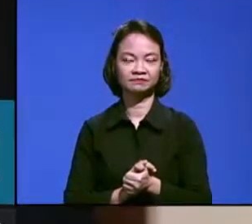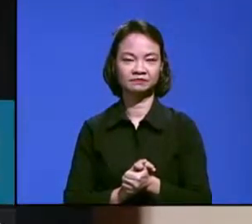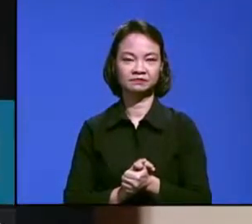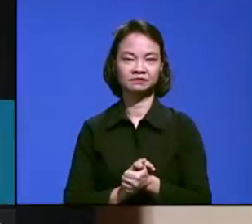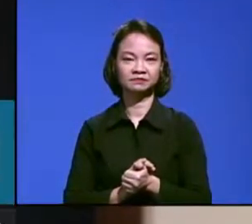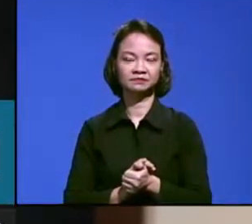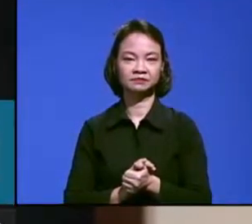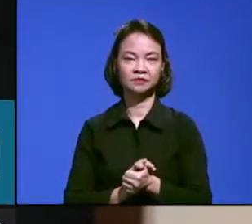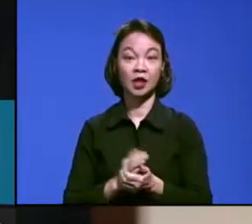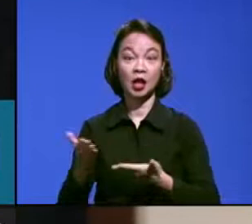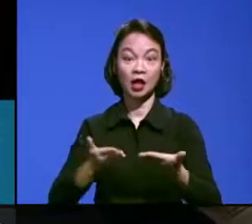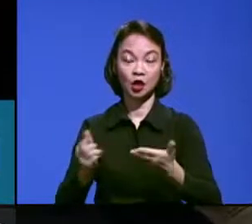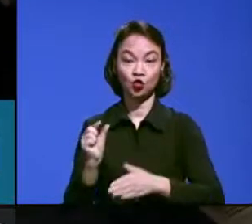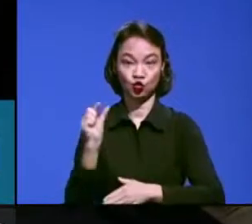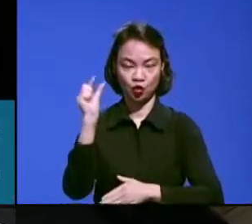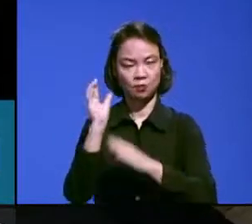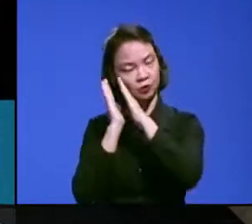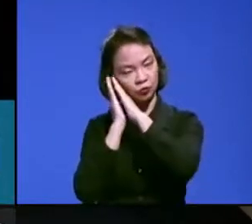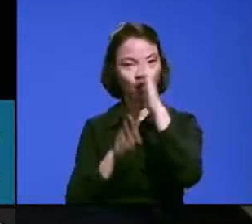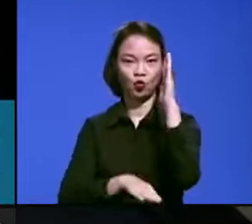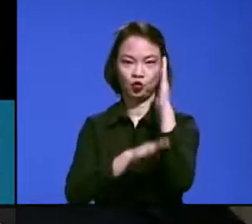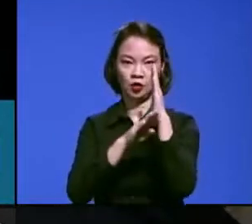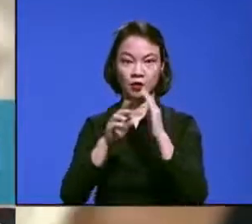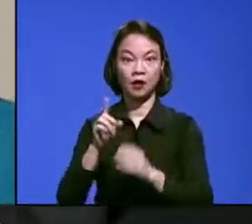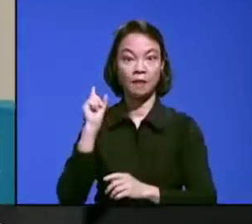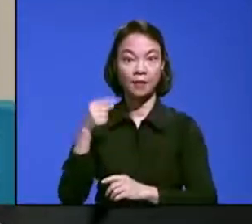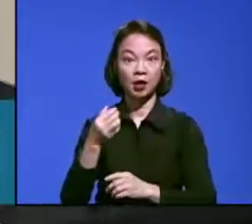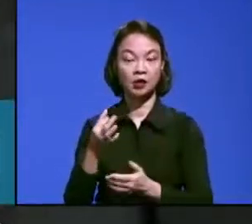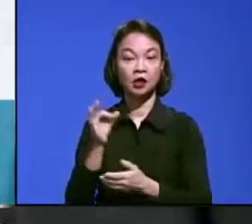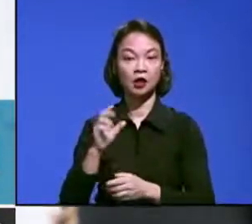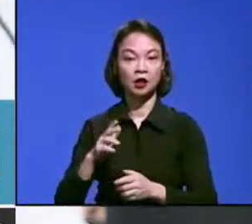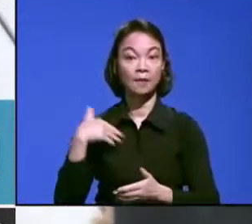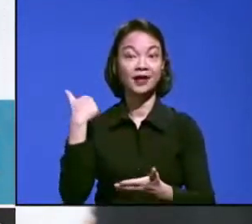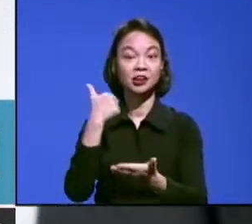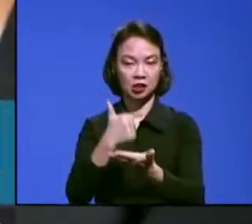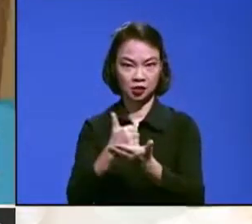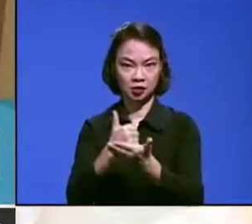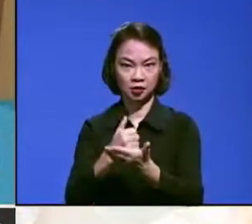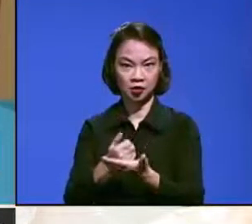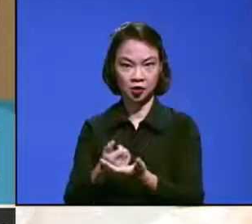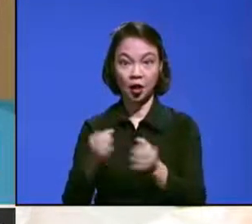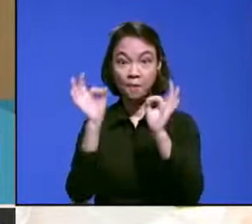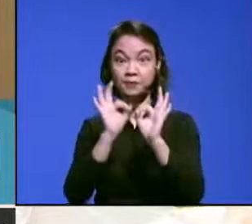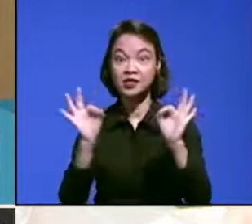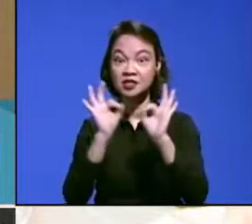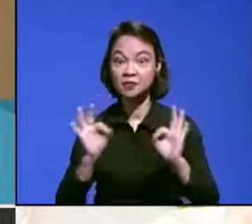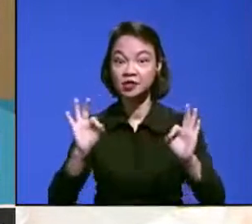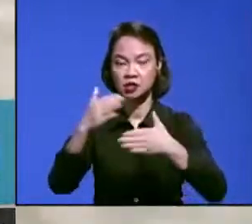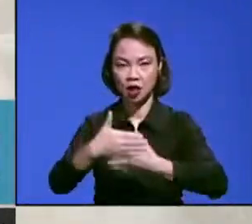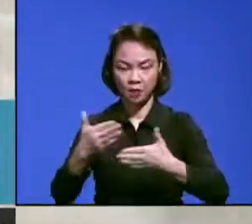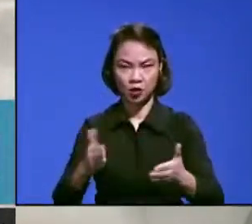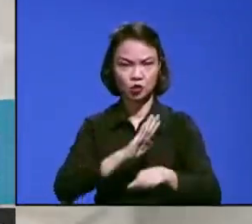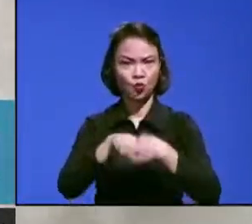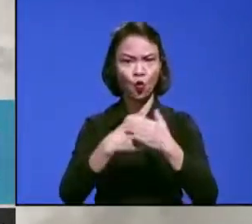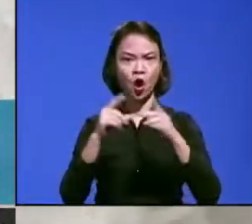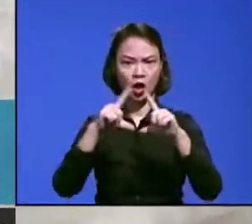Ya, sebagai layanan utama bisnis hotel, hal terpenting yang harus dilakukan adalah pembersihan kamar. Semua peralatan yang dipakai